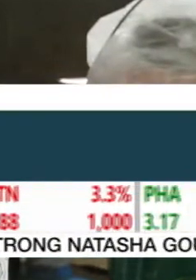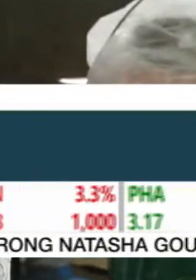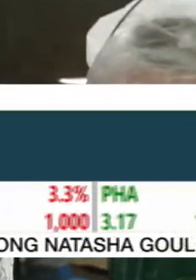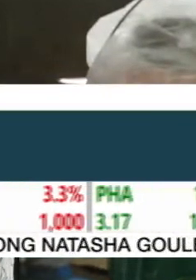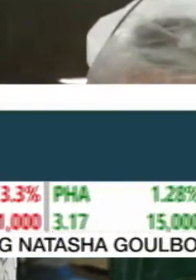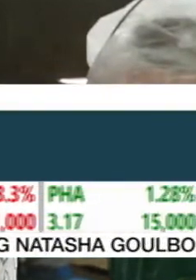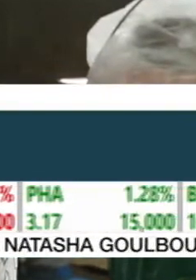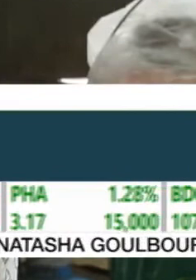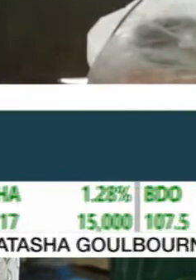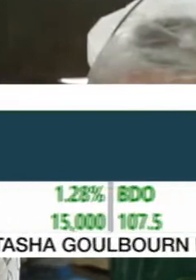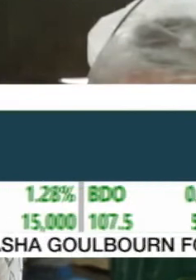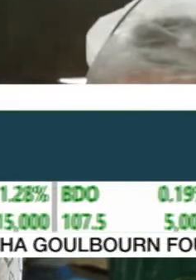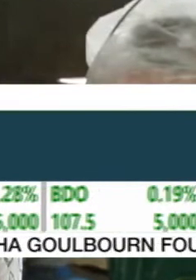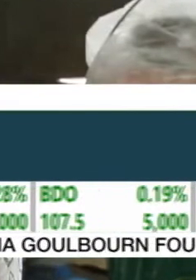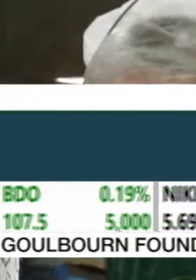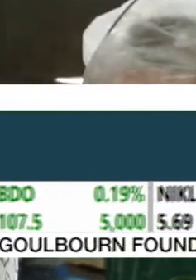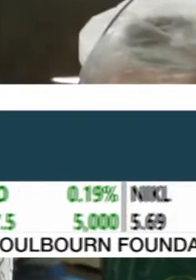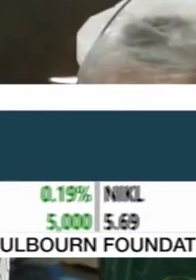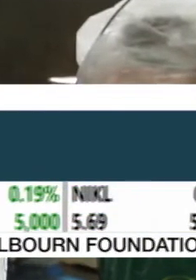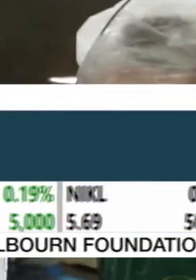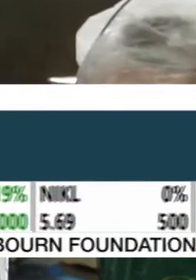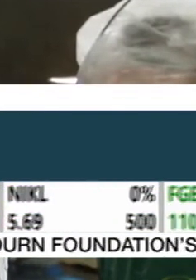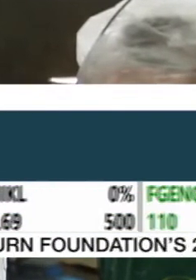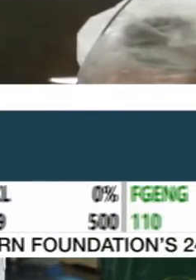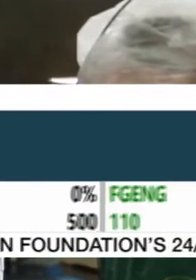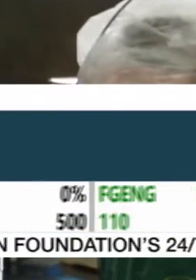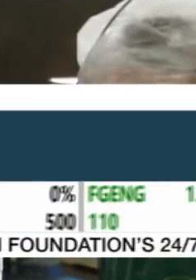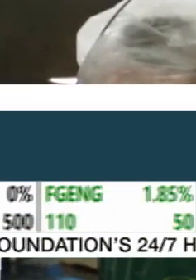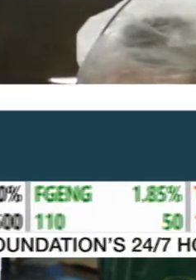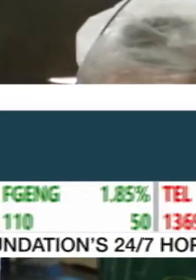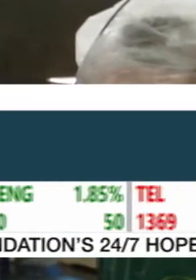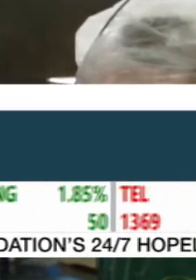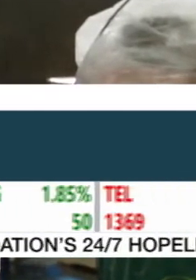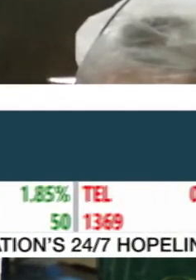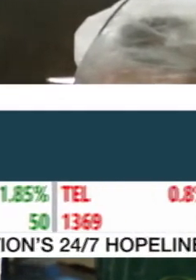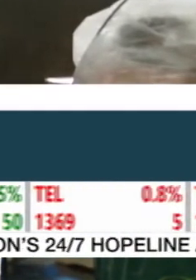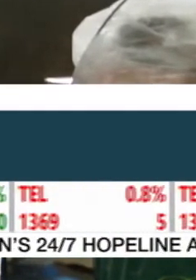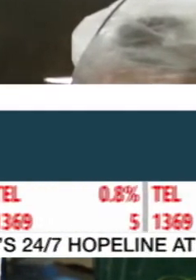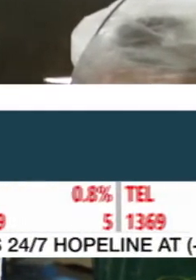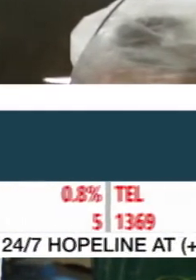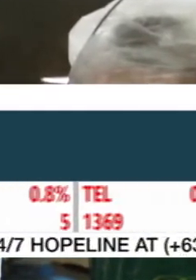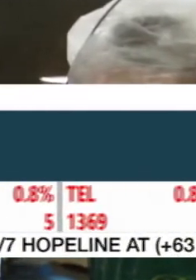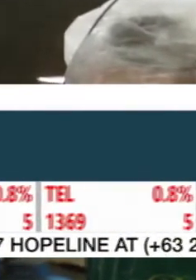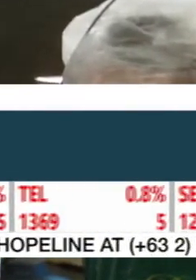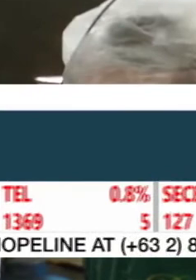Meron magiging resulta noon, baka pahinga muna. O kaya